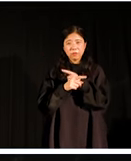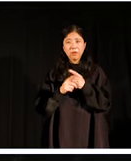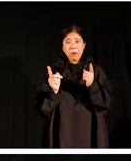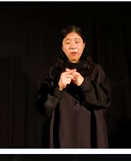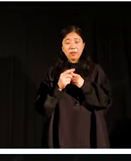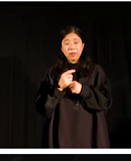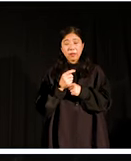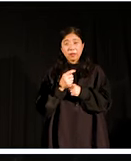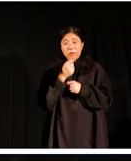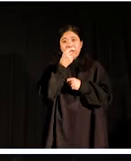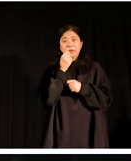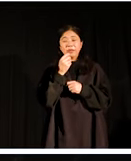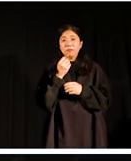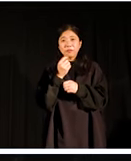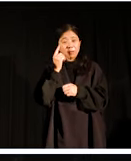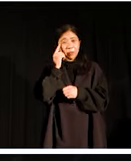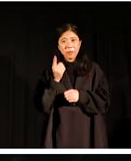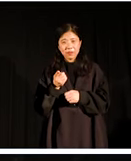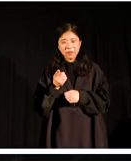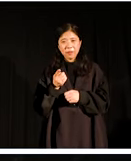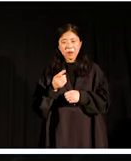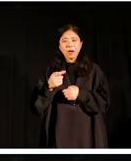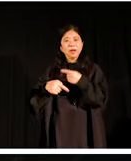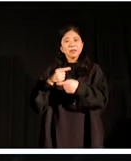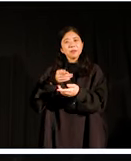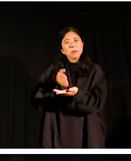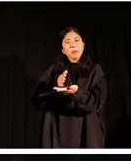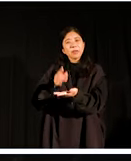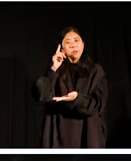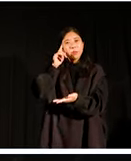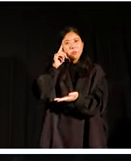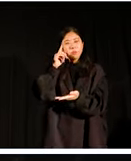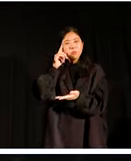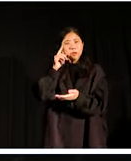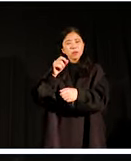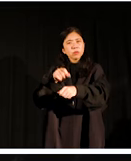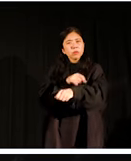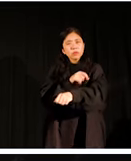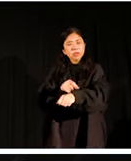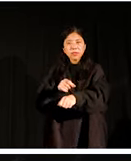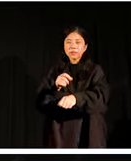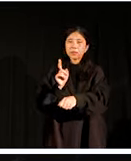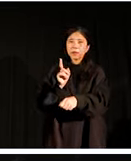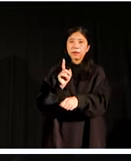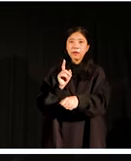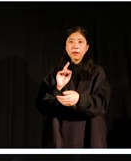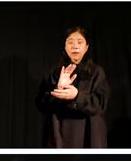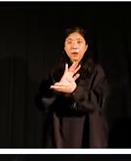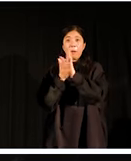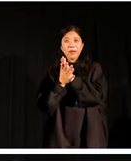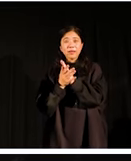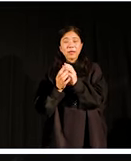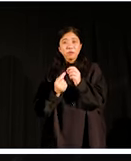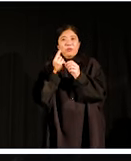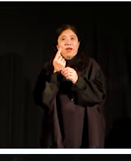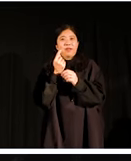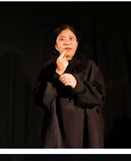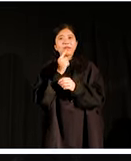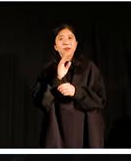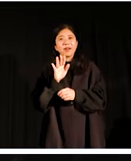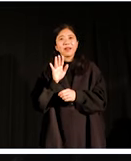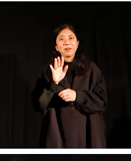ください先ほどねあのまお話の中にもありましたがその中でも特にえこう変わった瞬間えそういうのが